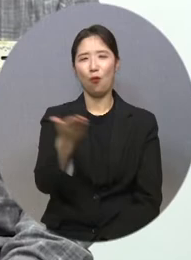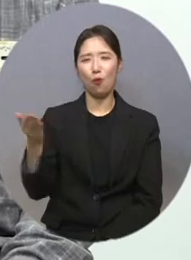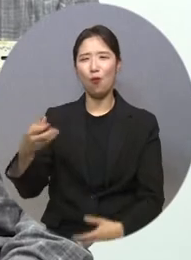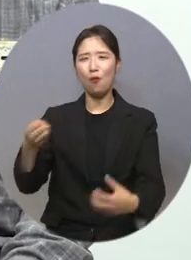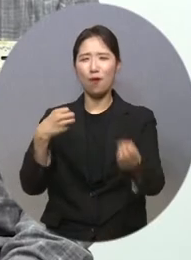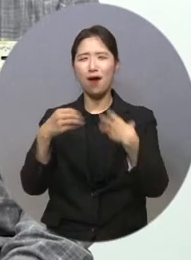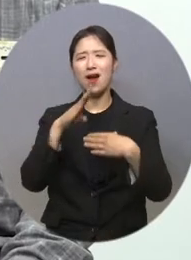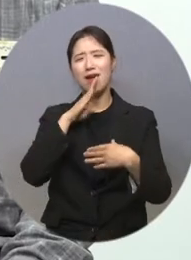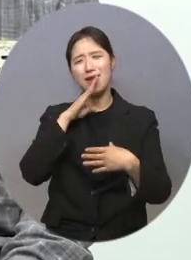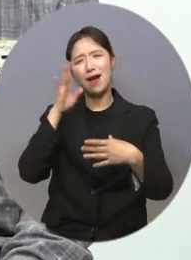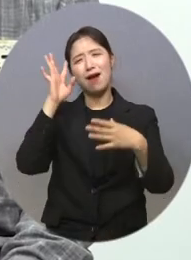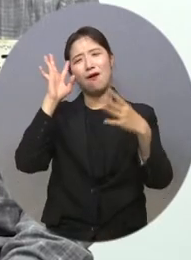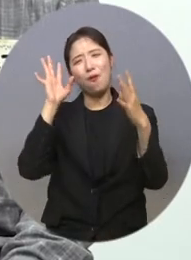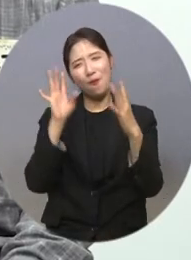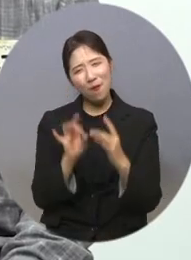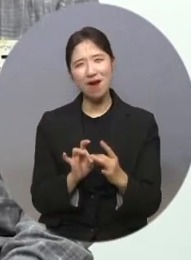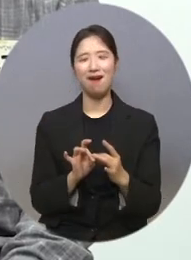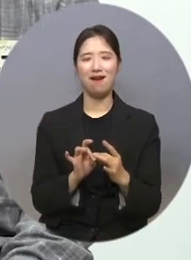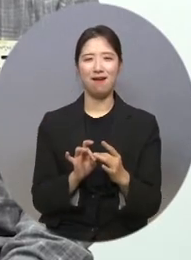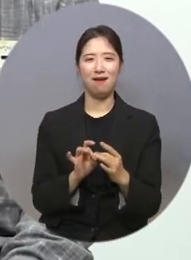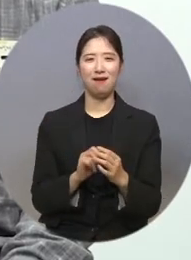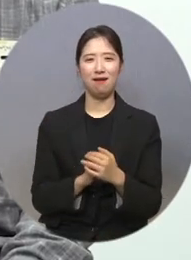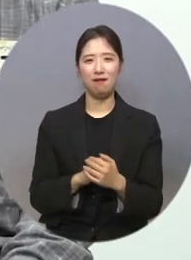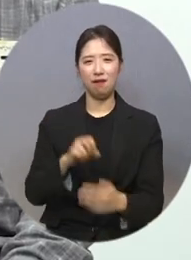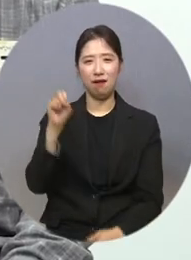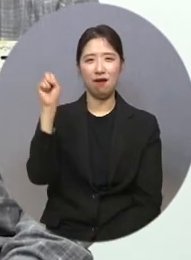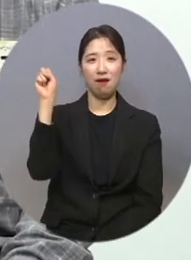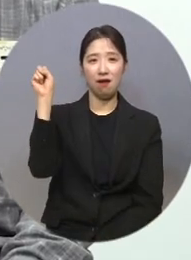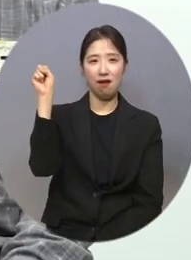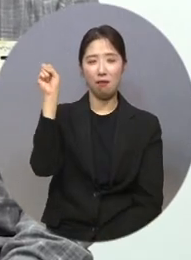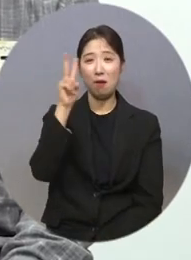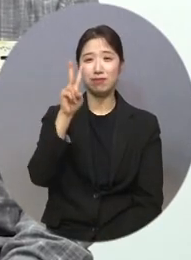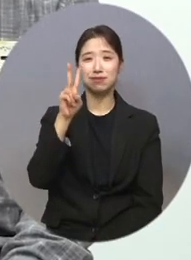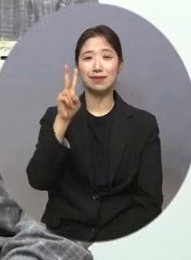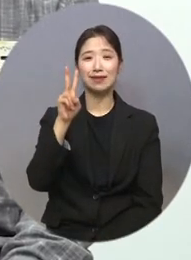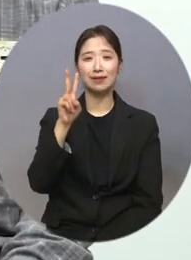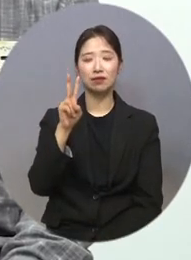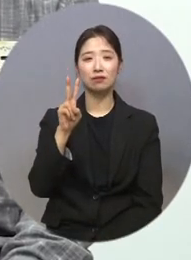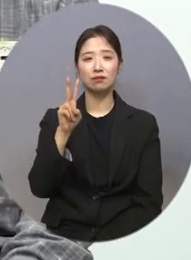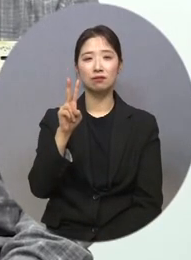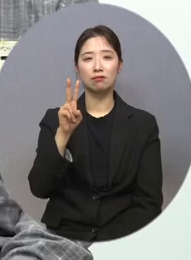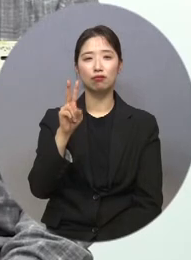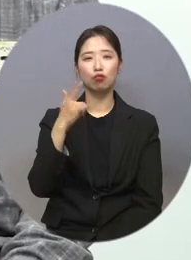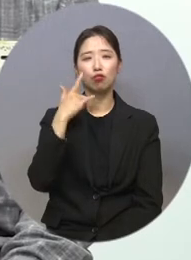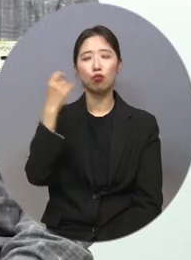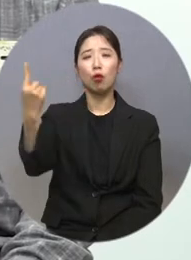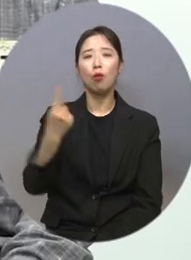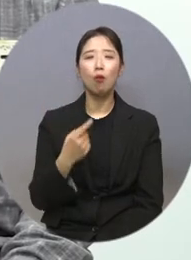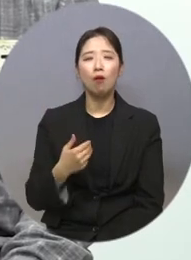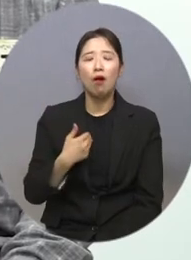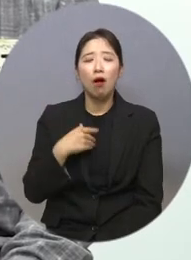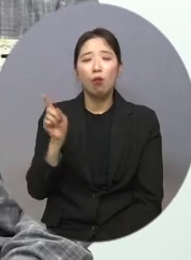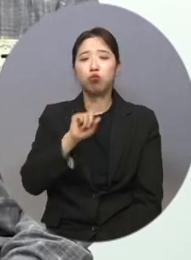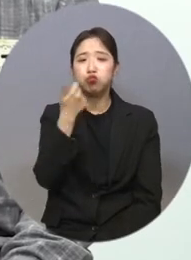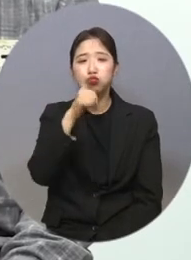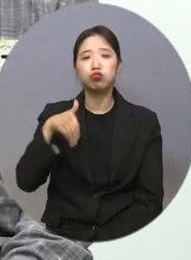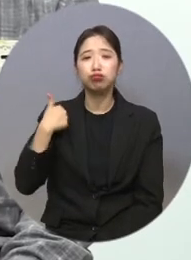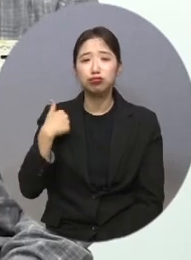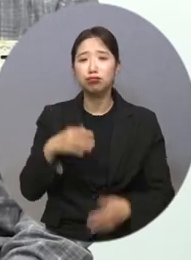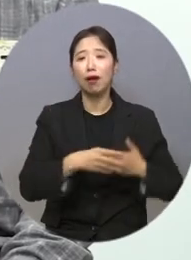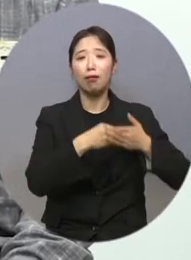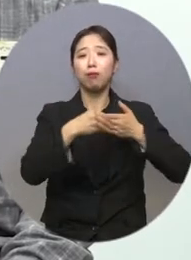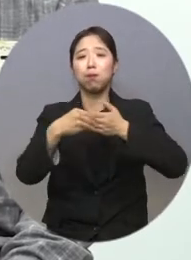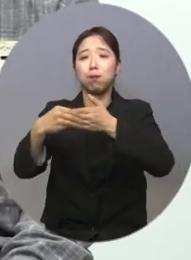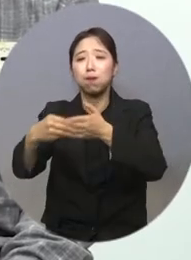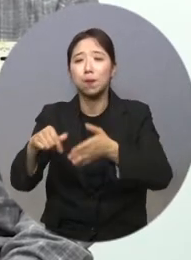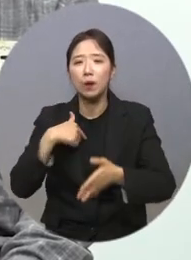들으니까 정말 공감이 많이 되는 게 그렇죠. 갑자기 그러니까 갑자기 와서 뭐 무슨 내용을 통역해야 되는지 모르겠는데 가서